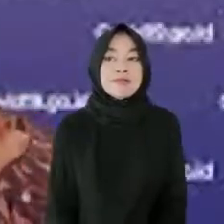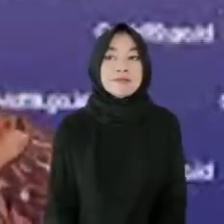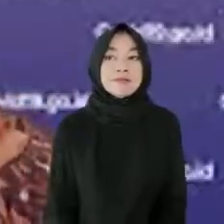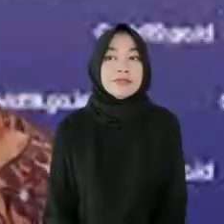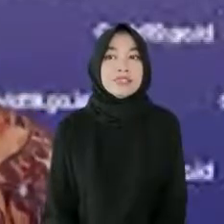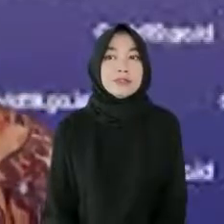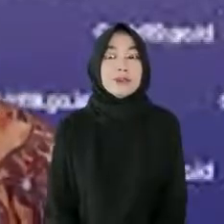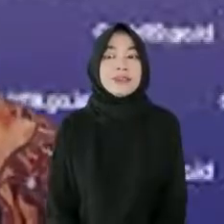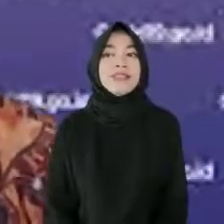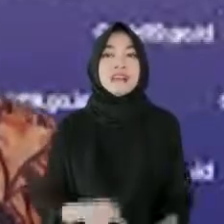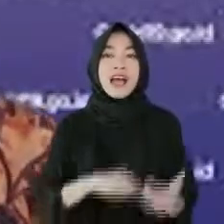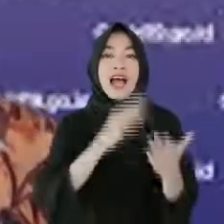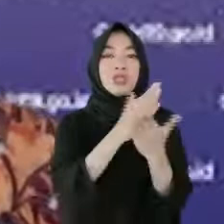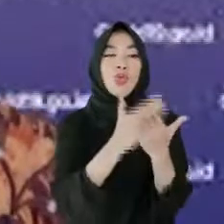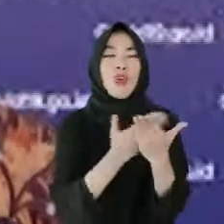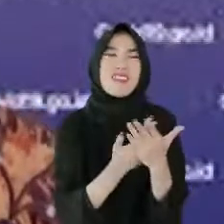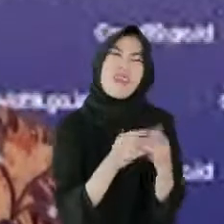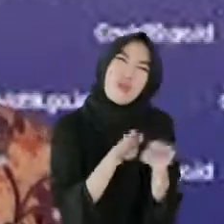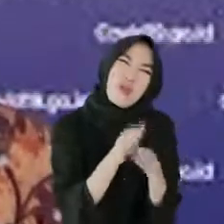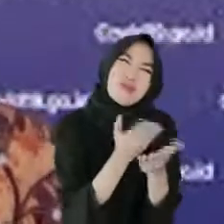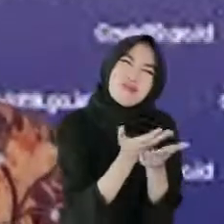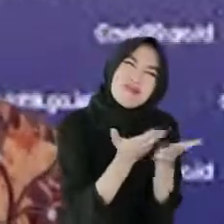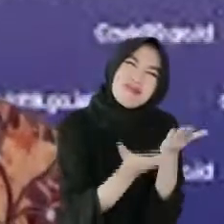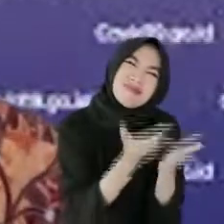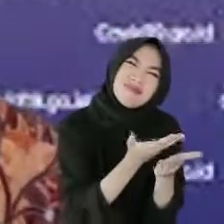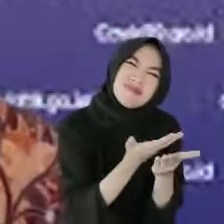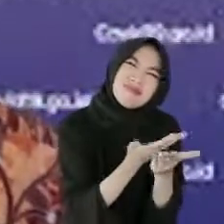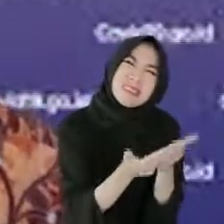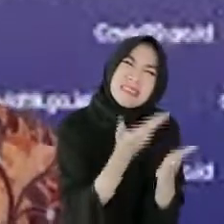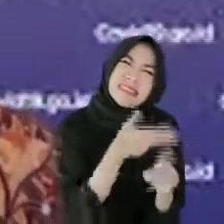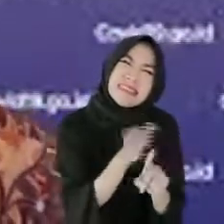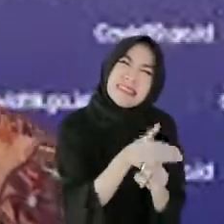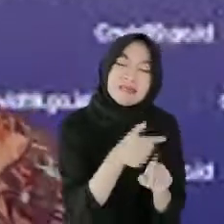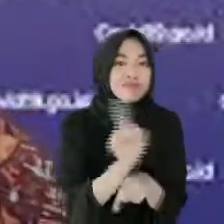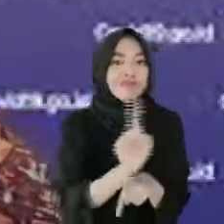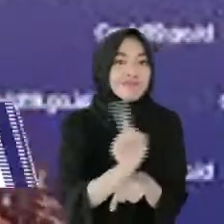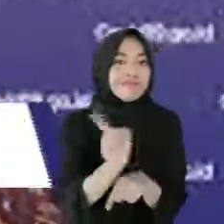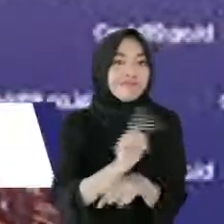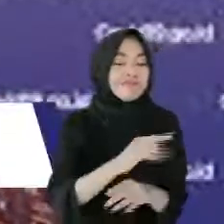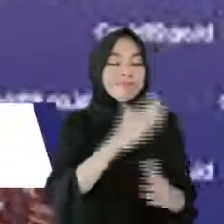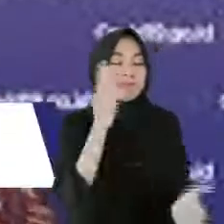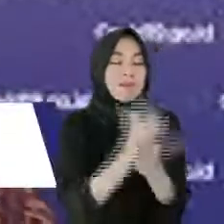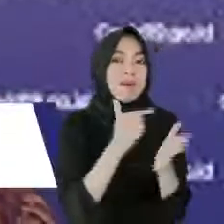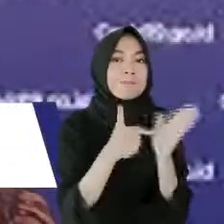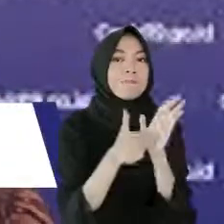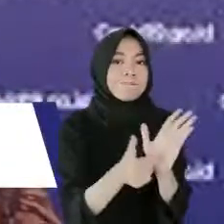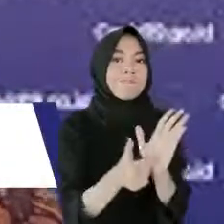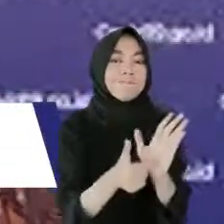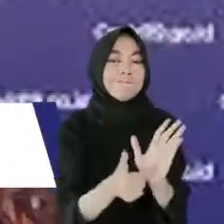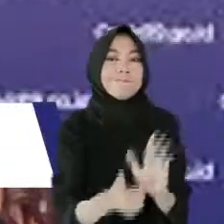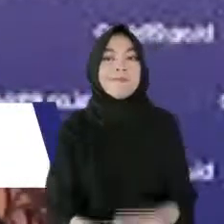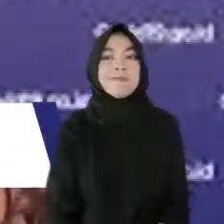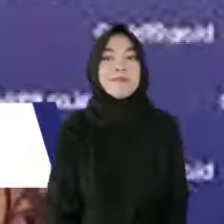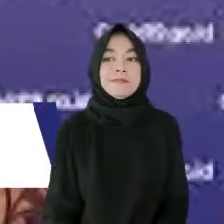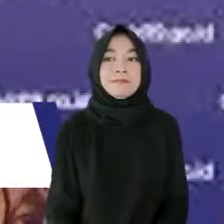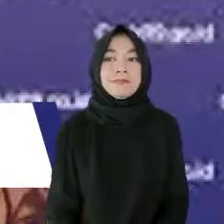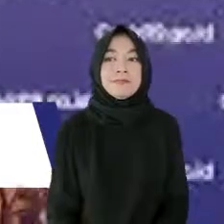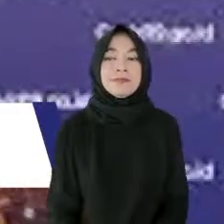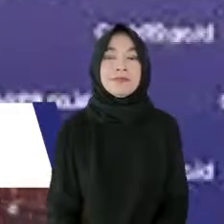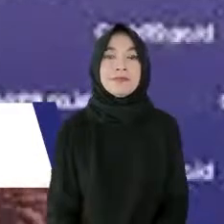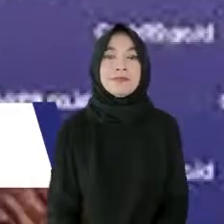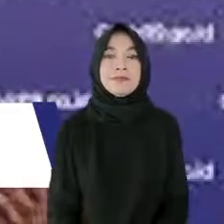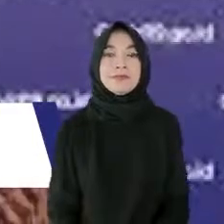kompromi intinya ya dan tidak boleh ada pelanggaran sangat tegas disampaikan tadi dalam